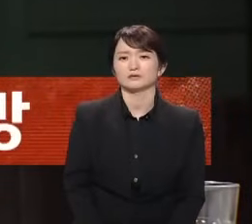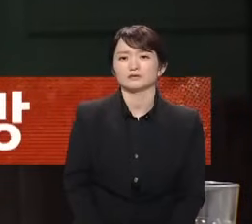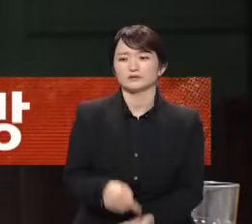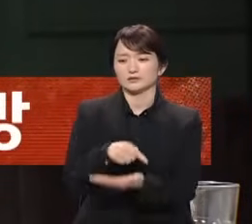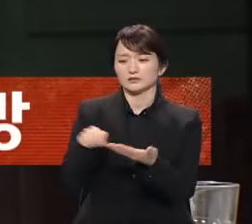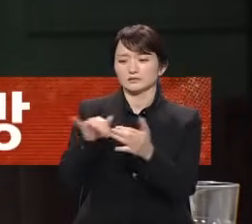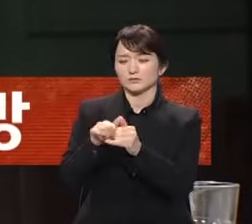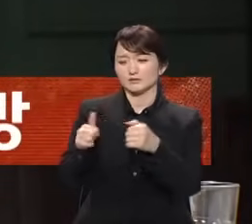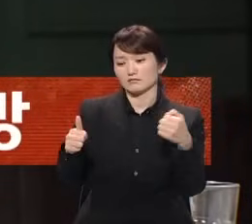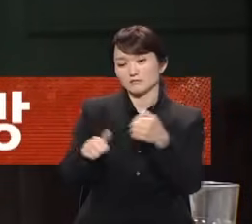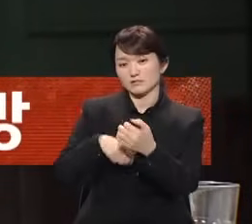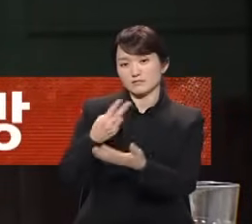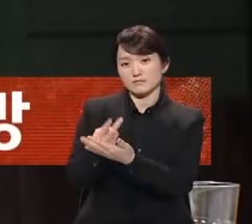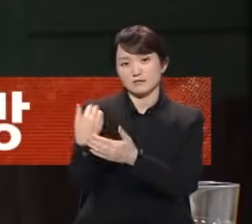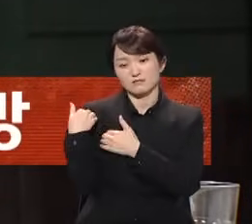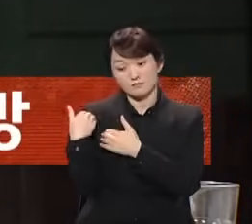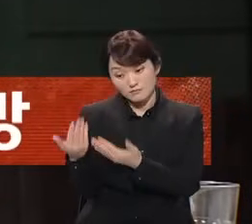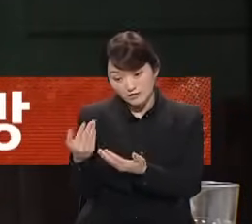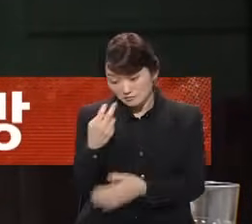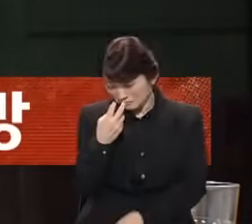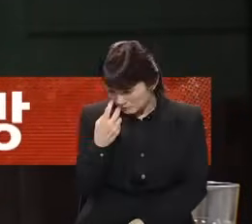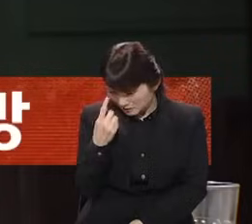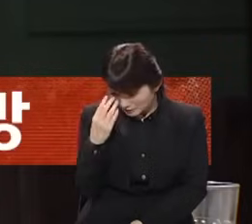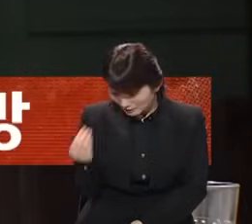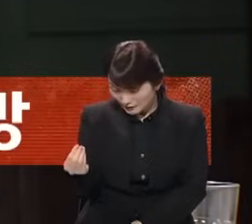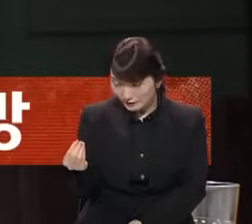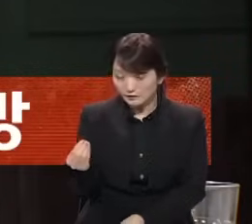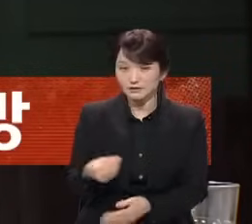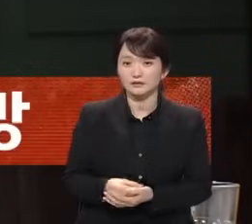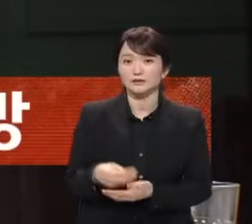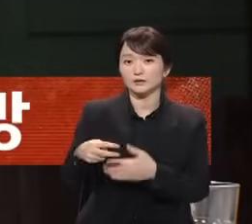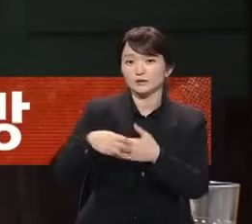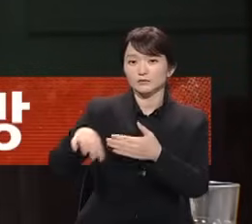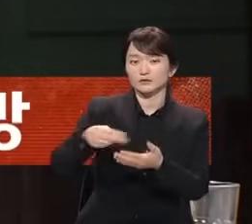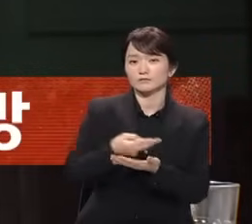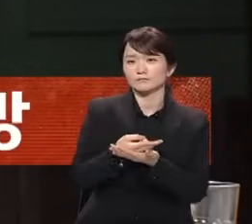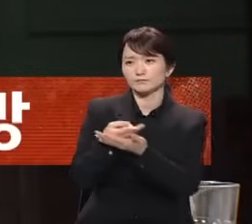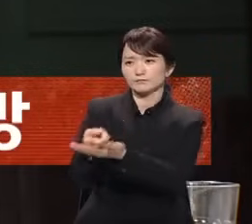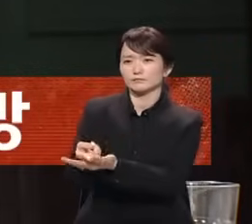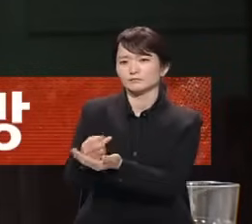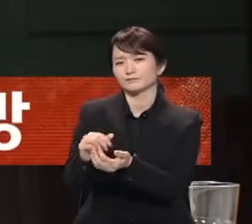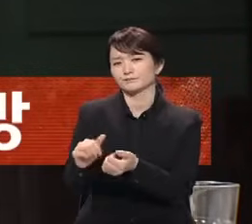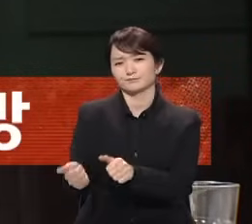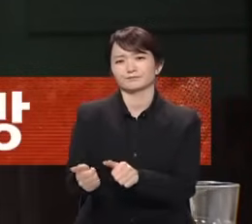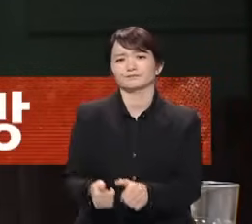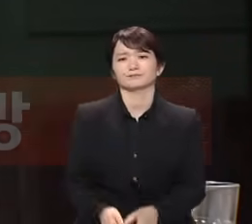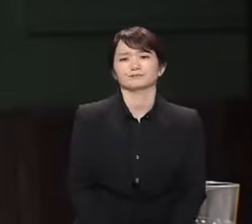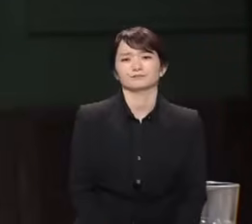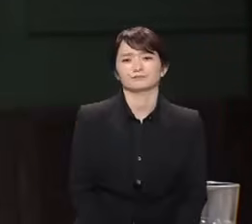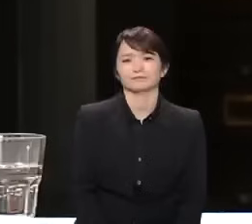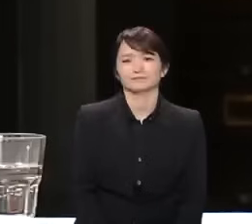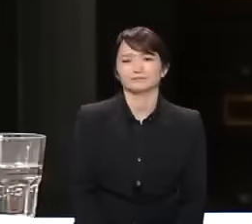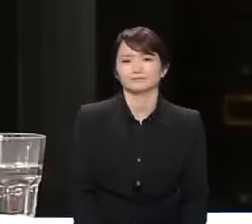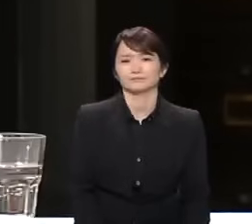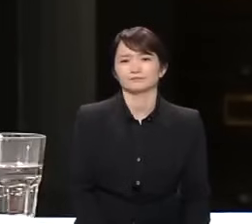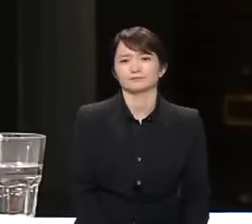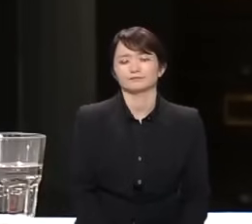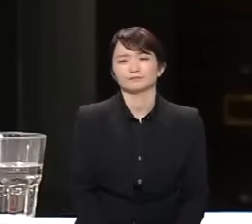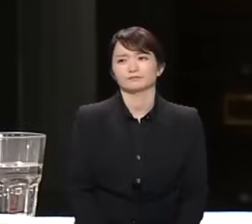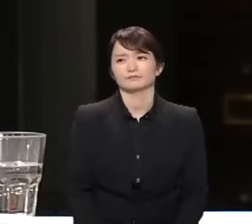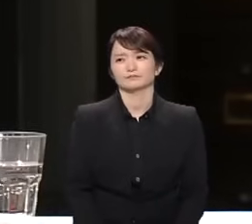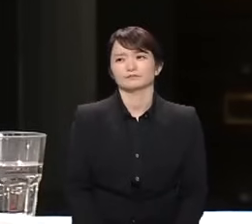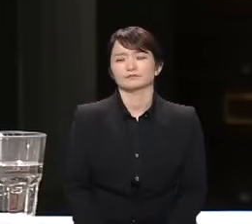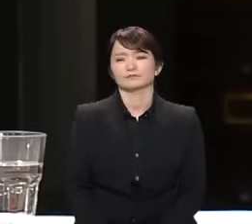그대로 방치돼 있다가 이 학교 경비에 의해서 발견이 됐습니다. 병원으로 옮겨졌지만 끝내 숨졌습니다. 자, 만약에 이제